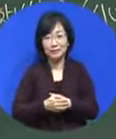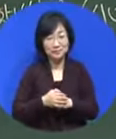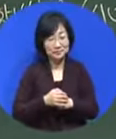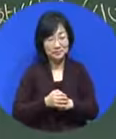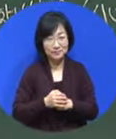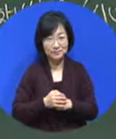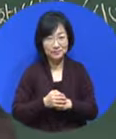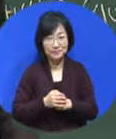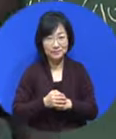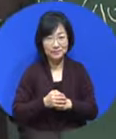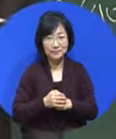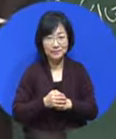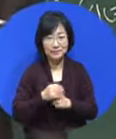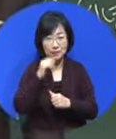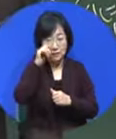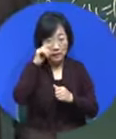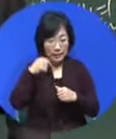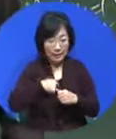cut